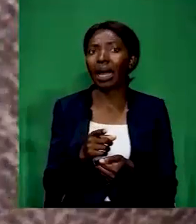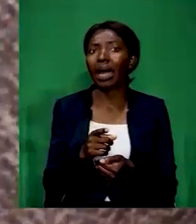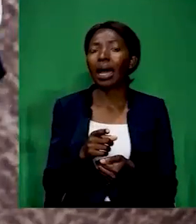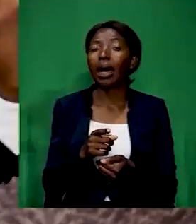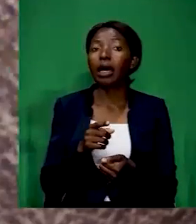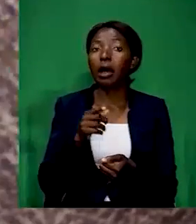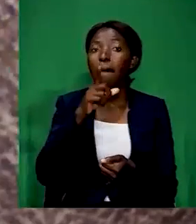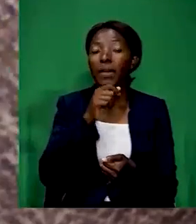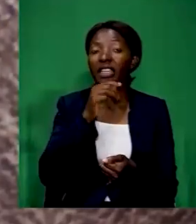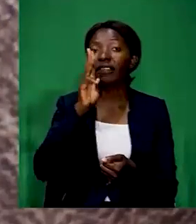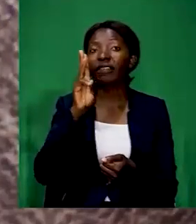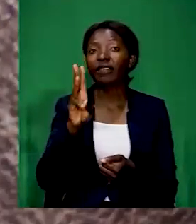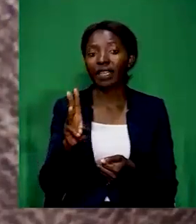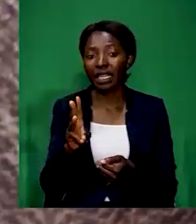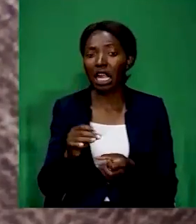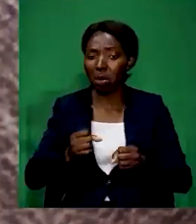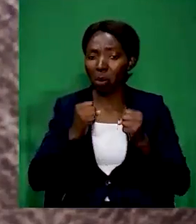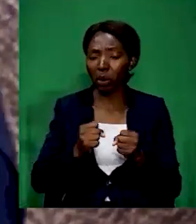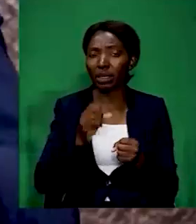Philip yakawaranta kuti